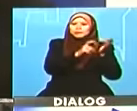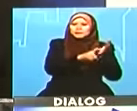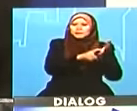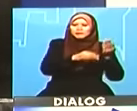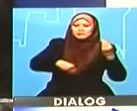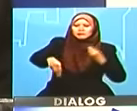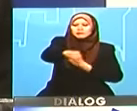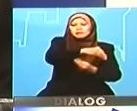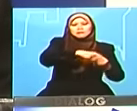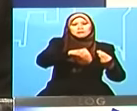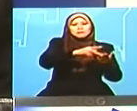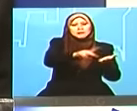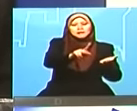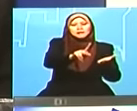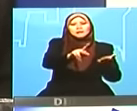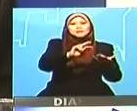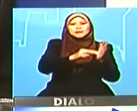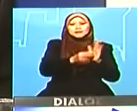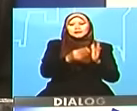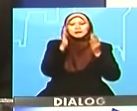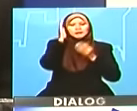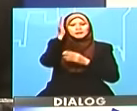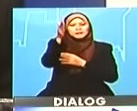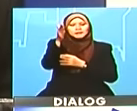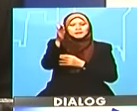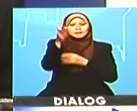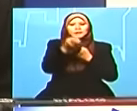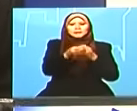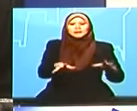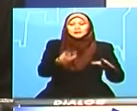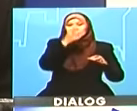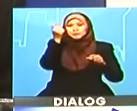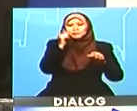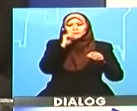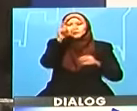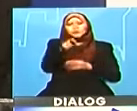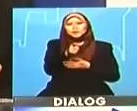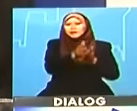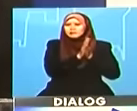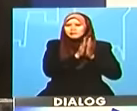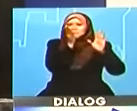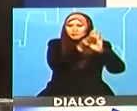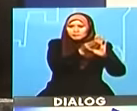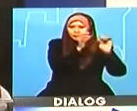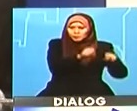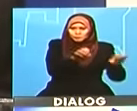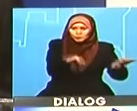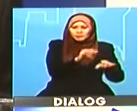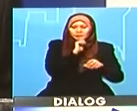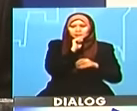akan membebaskan kita punya pelaburan. Kita, okay, tak perlu minta pihak bank untuk bagi kelulusan sama ada kita boleh buat atau tidak. Okay.